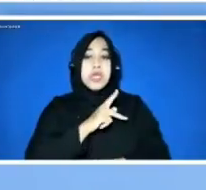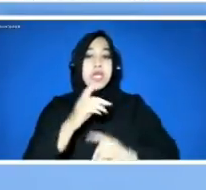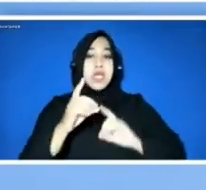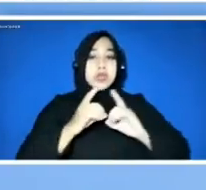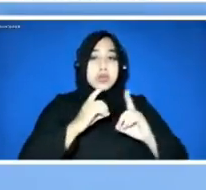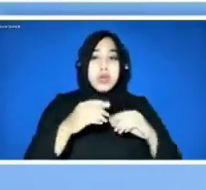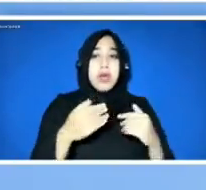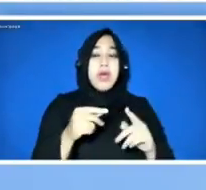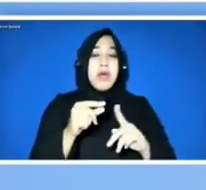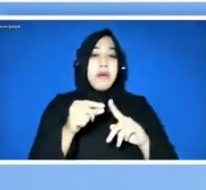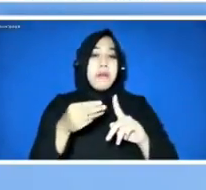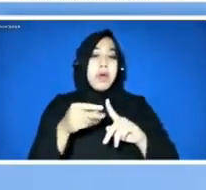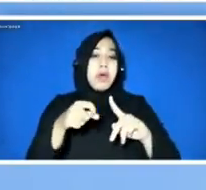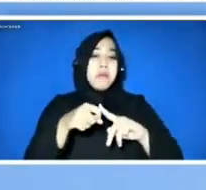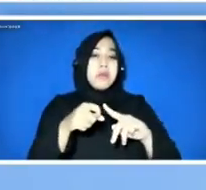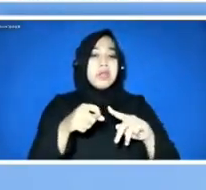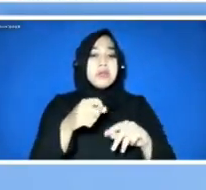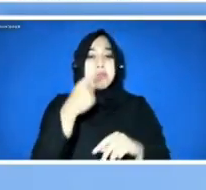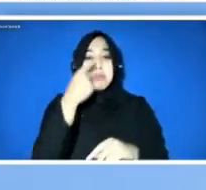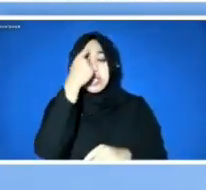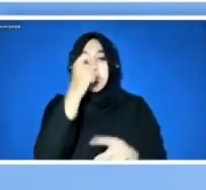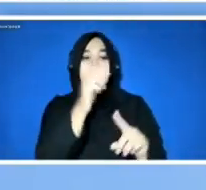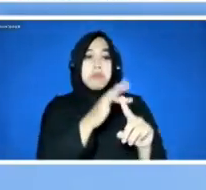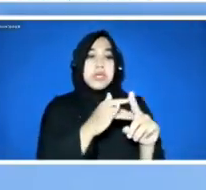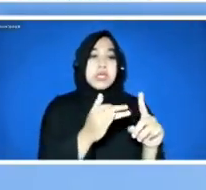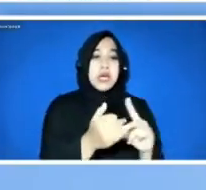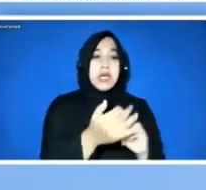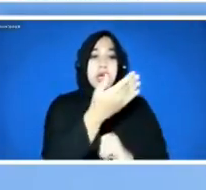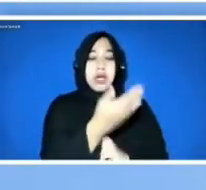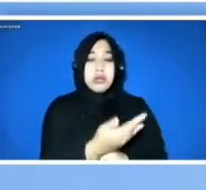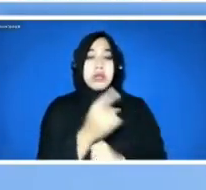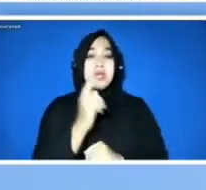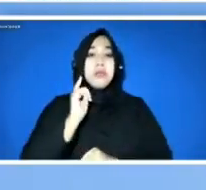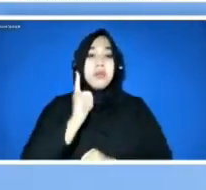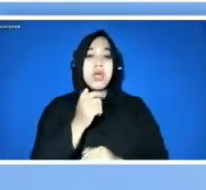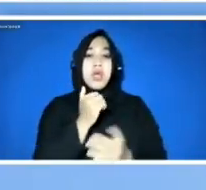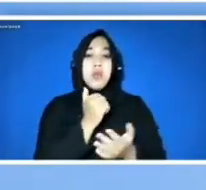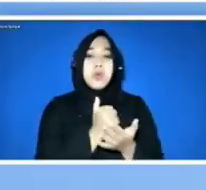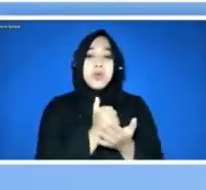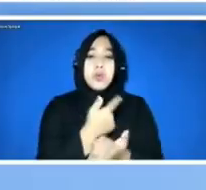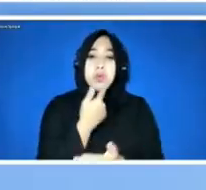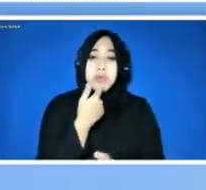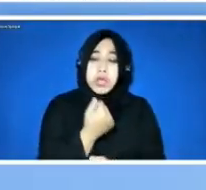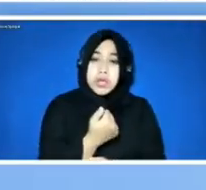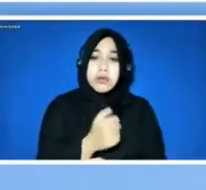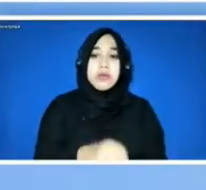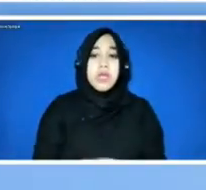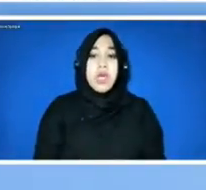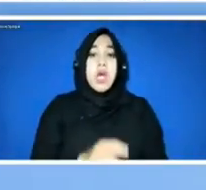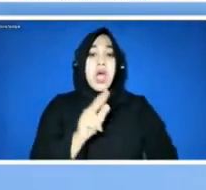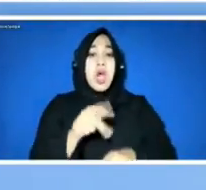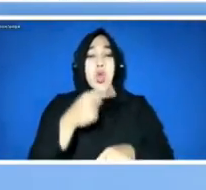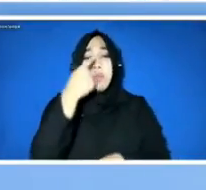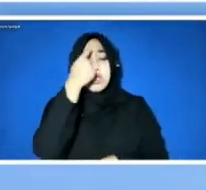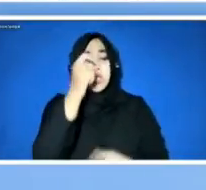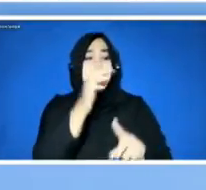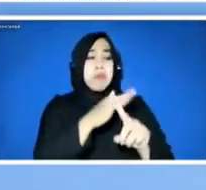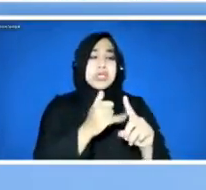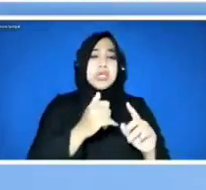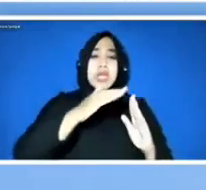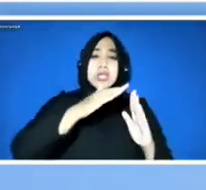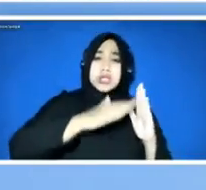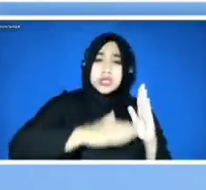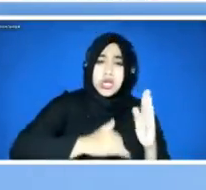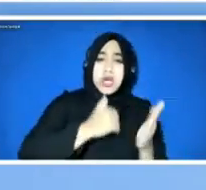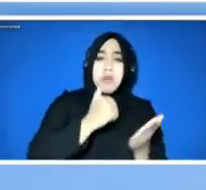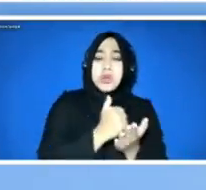public trust atau kepercayaan publik terhadap pemerintah. Ini sangat penting karena ketika kepercayaan publik itu sangat rendah, akan